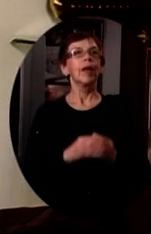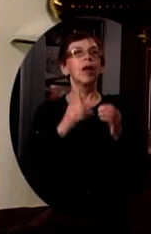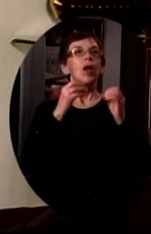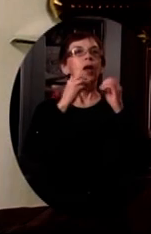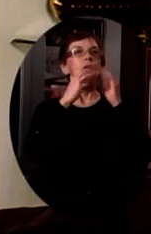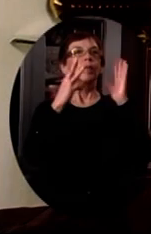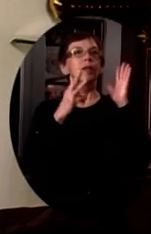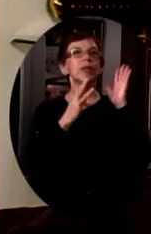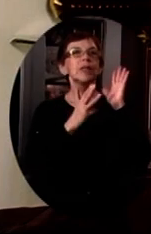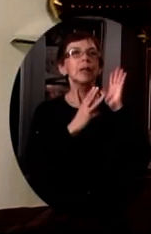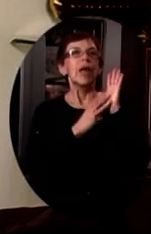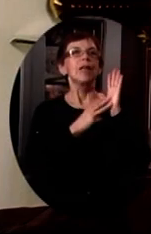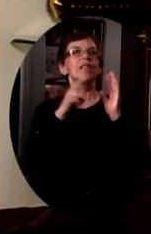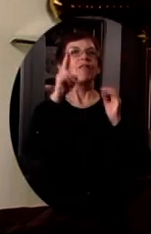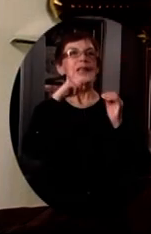18 בדצמבר